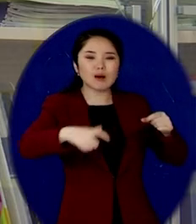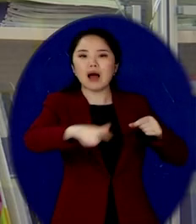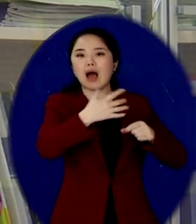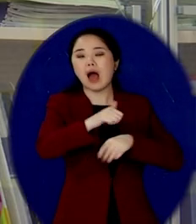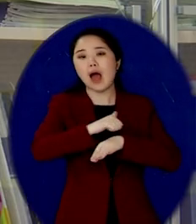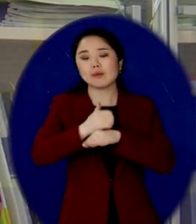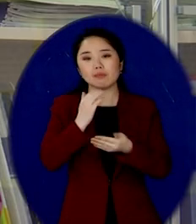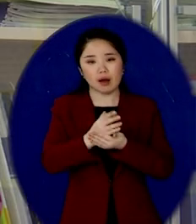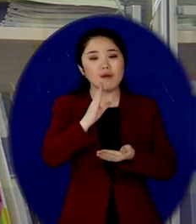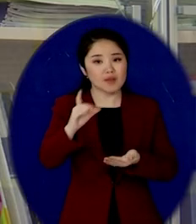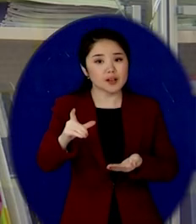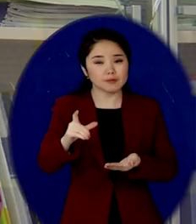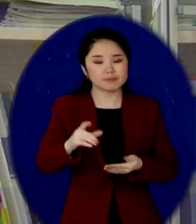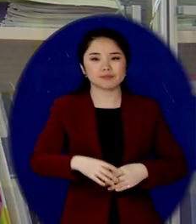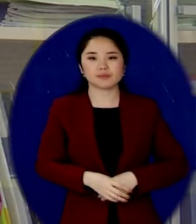байдаг юм бэл?